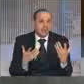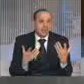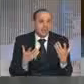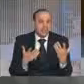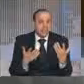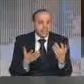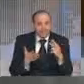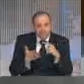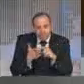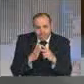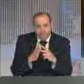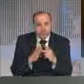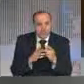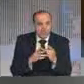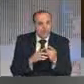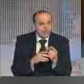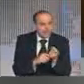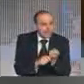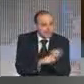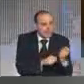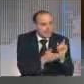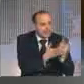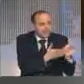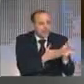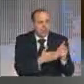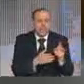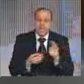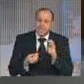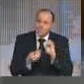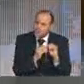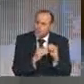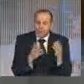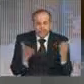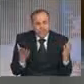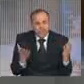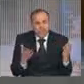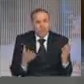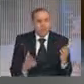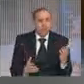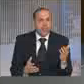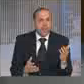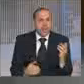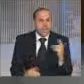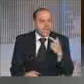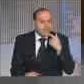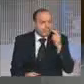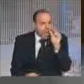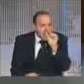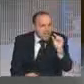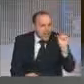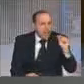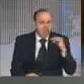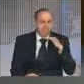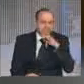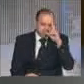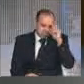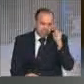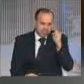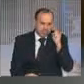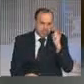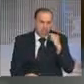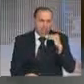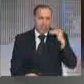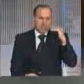من اسلوب الاقصاء المتبادل واستعمال مفردات وخطاب فيه تعالي